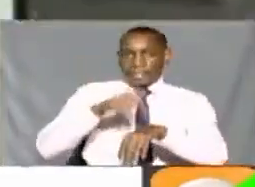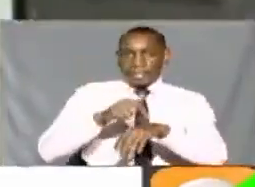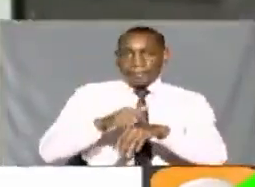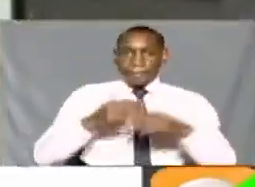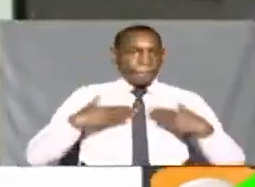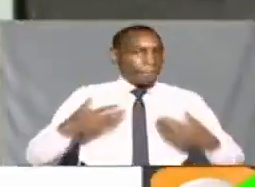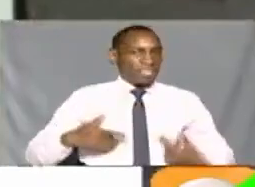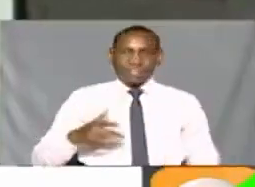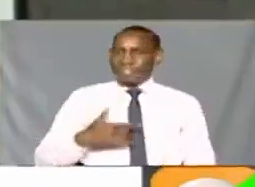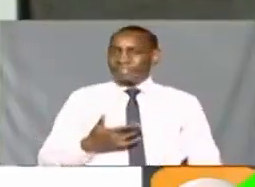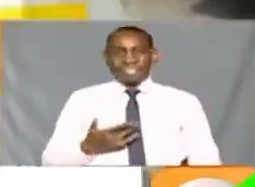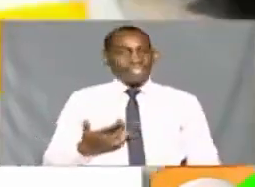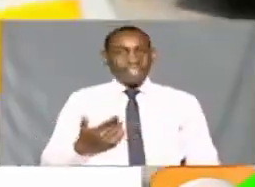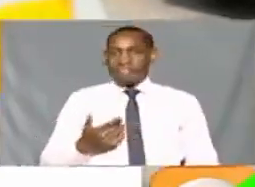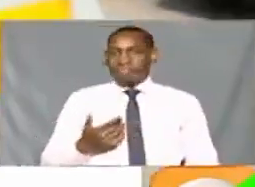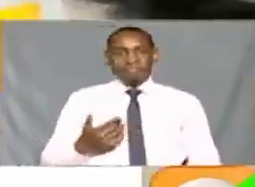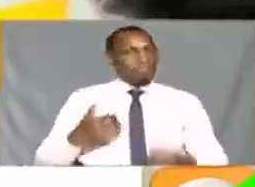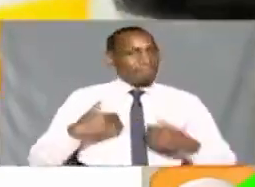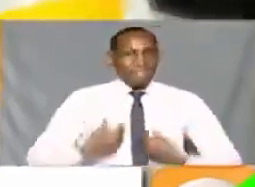mwili yangu itakataa.